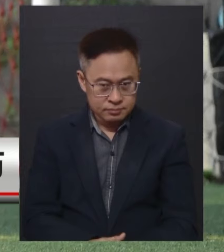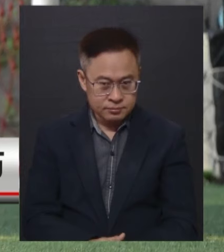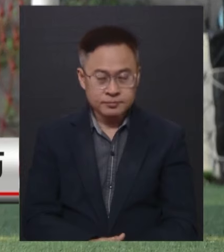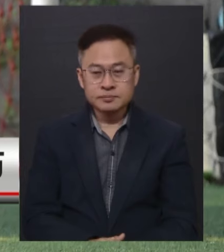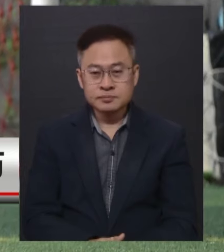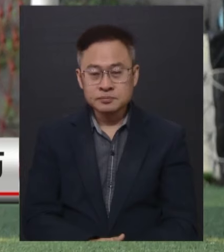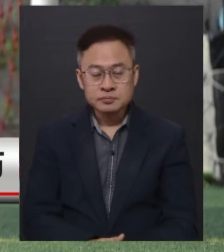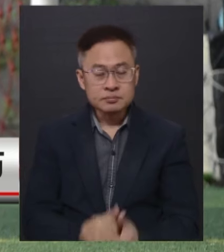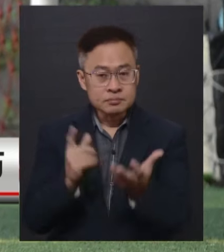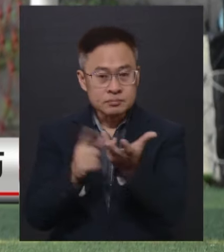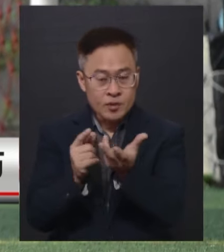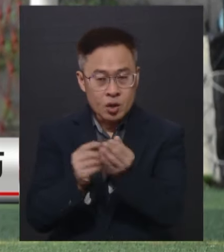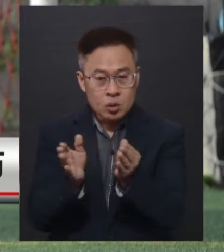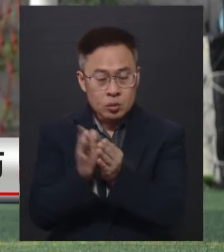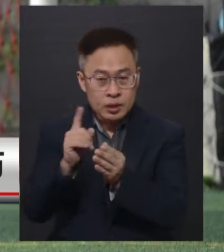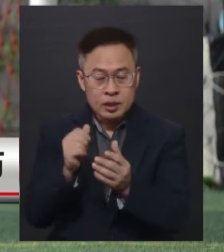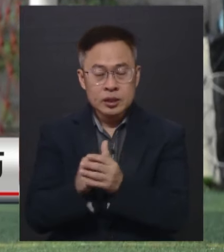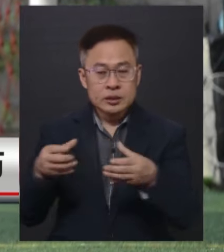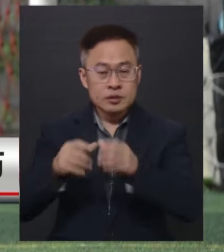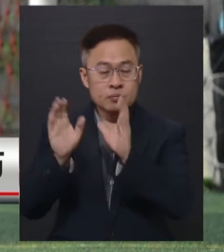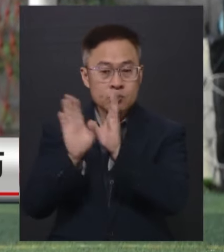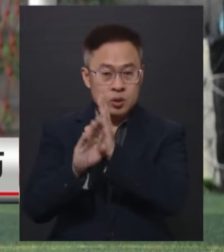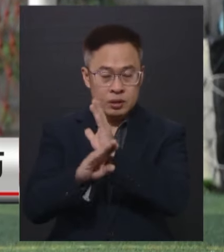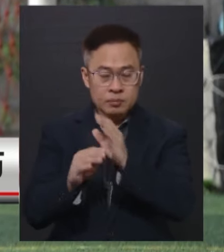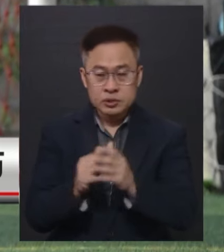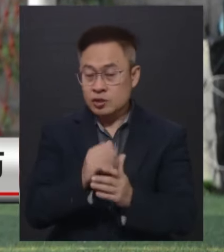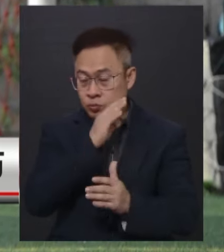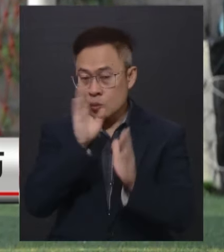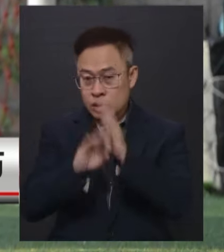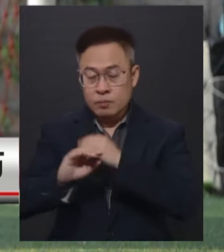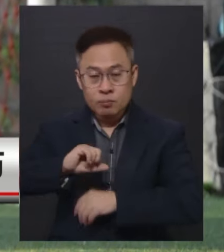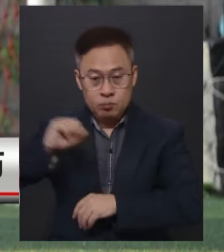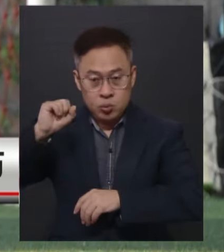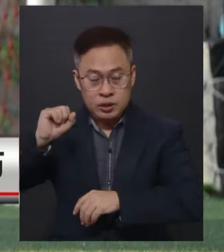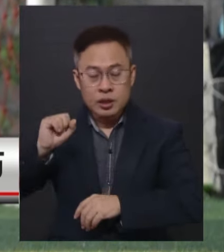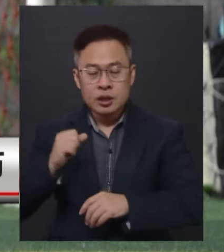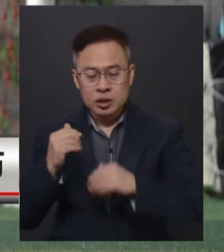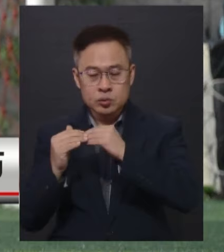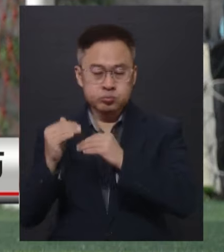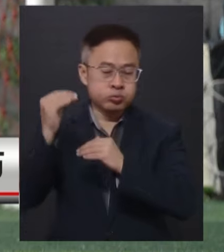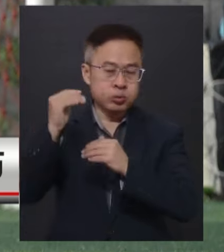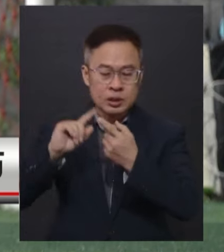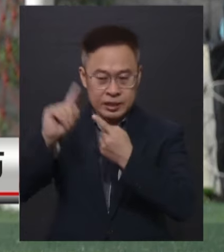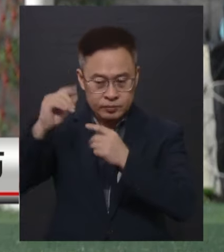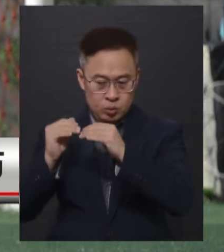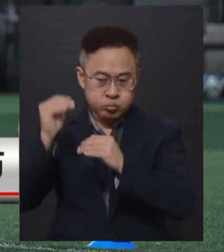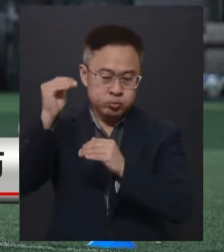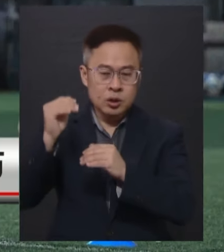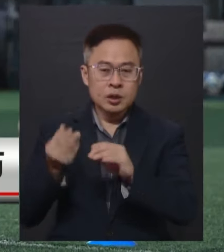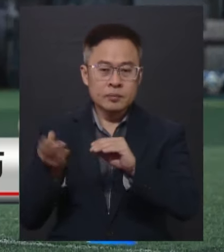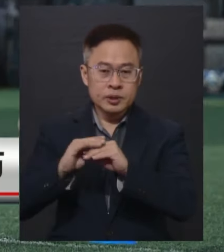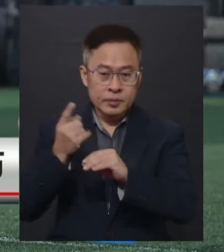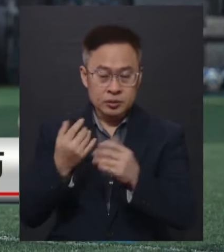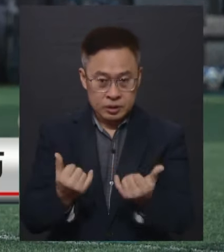ต่ว่าในอันดับตารางคะแนนด้วยเช่นเดียวกันเพราะบุรีรัมย์3แต้มนี้ก็เพื่อที่จะฉีกหนีห่างกับการเป็นจ่าฝูงต่อไปนะค